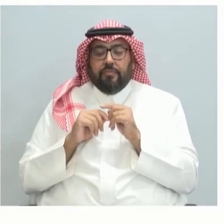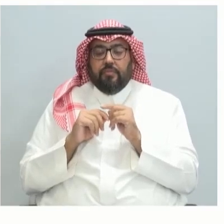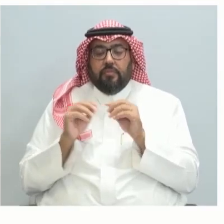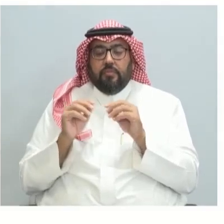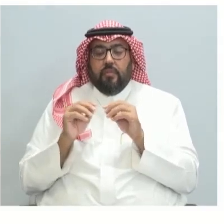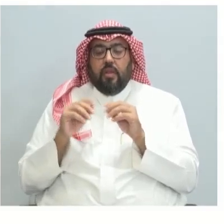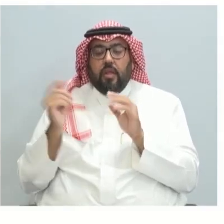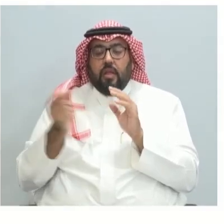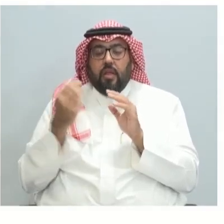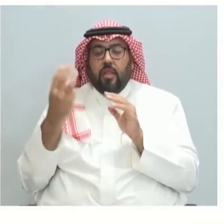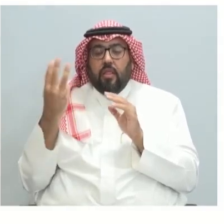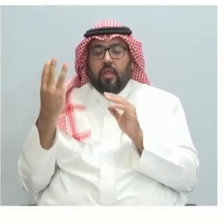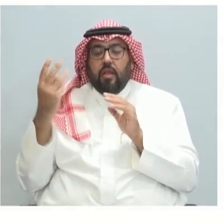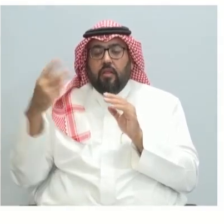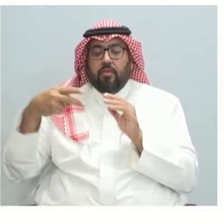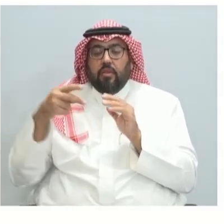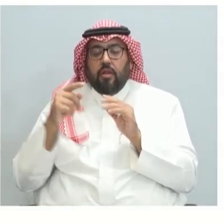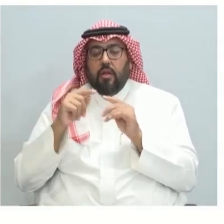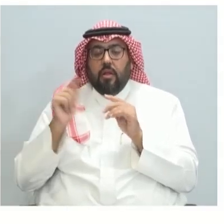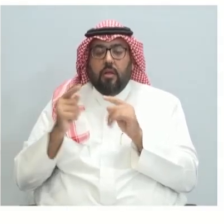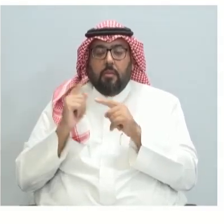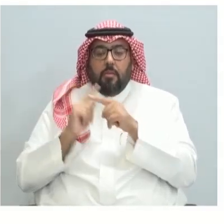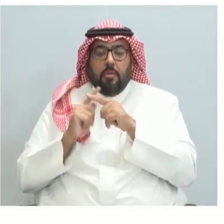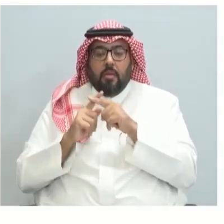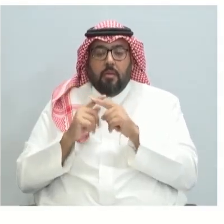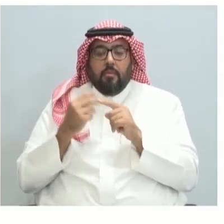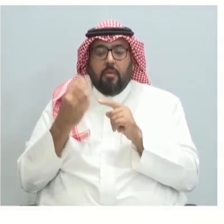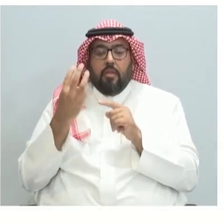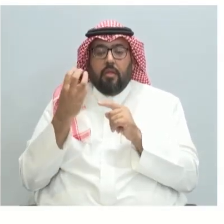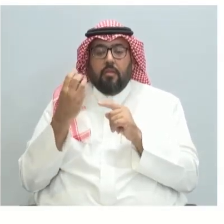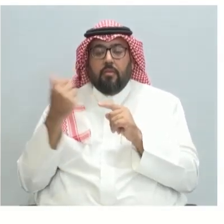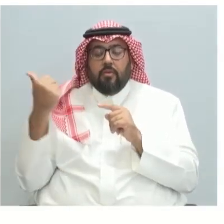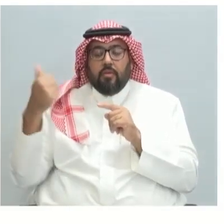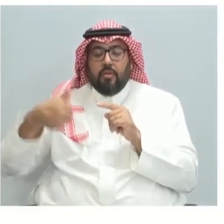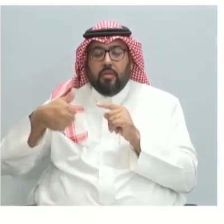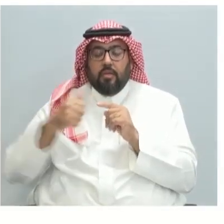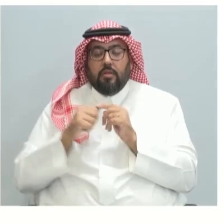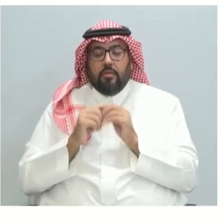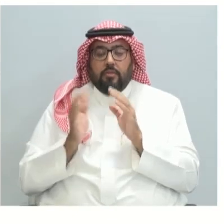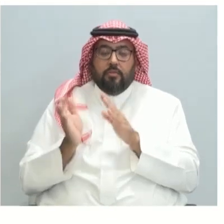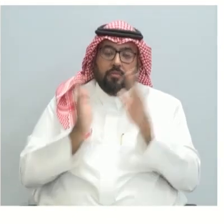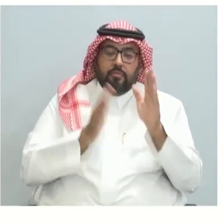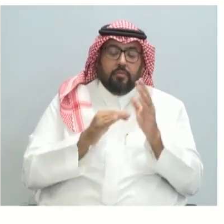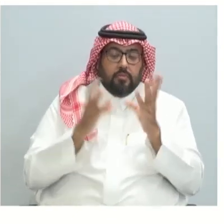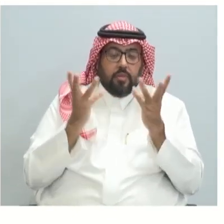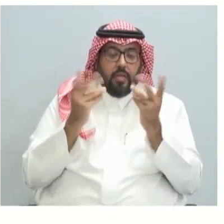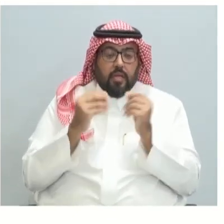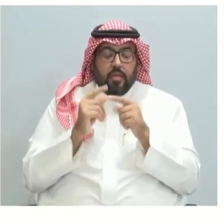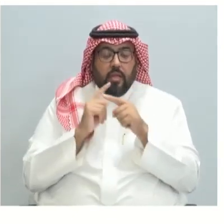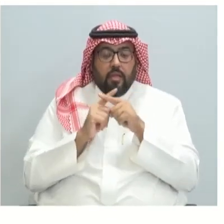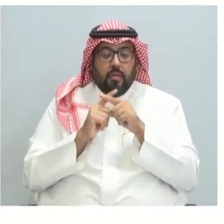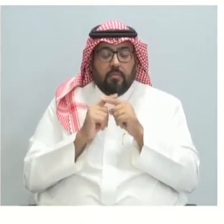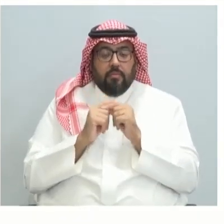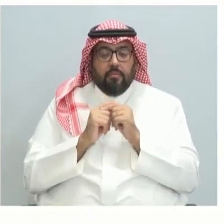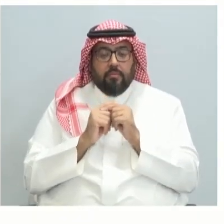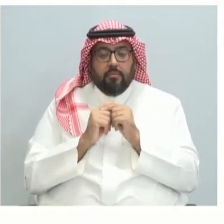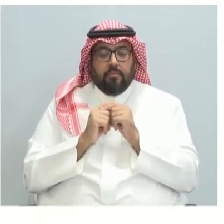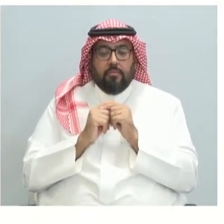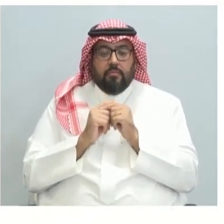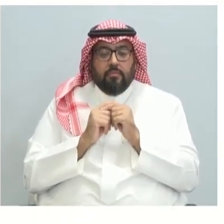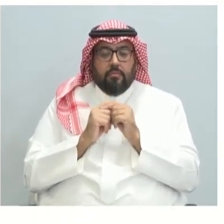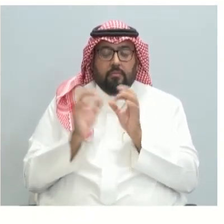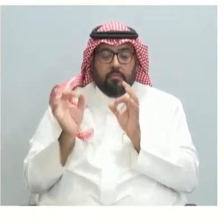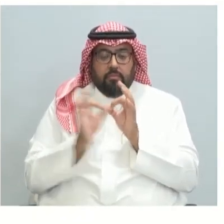نكتبها 23% ونضربها في 360 الان ما هو ناتج الضرب نعم